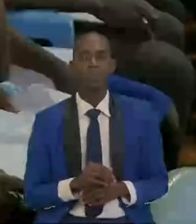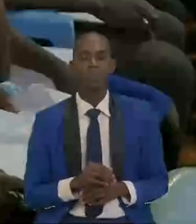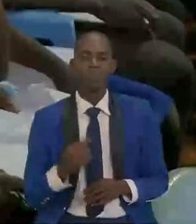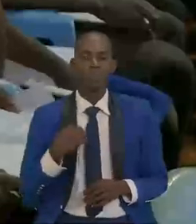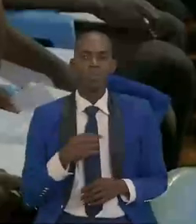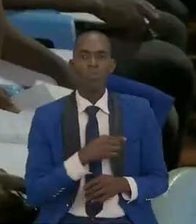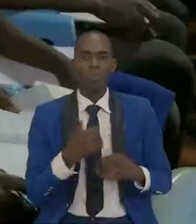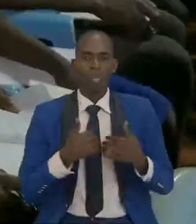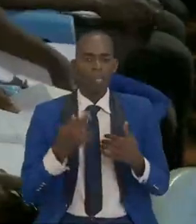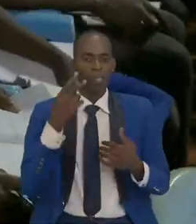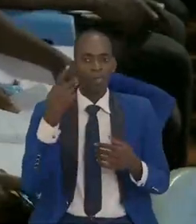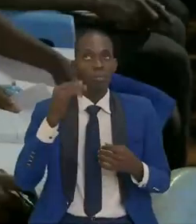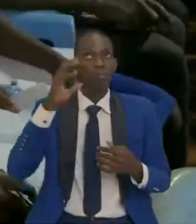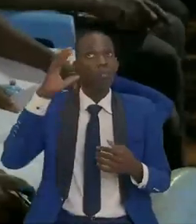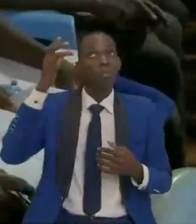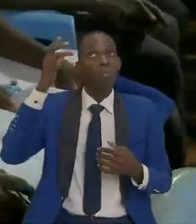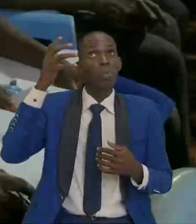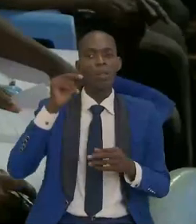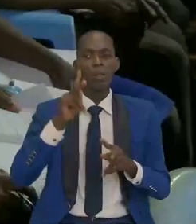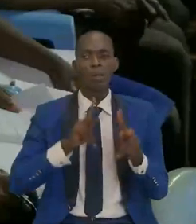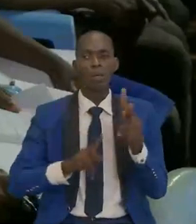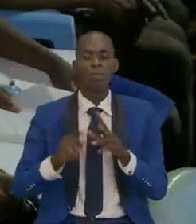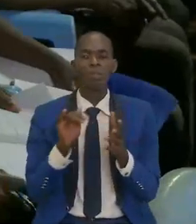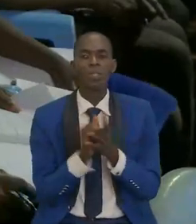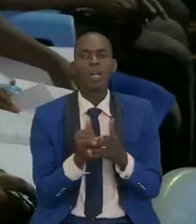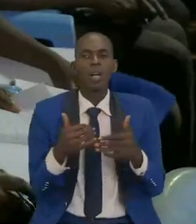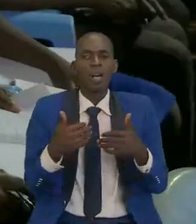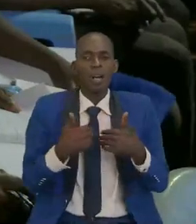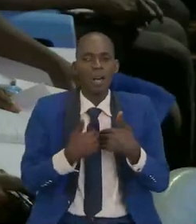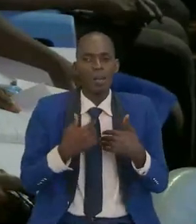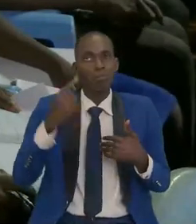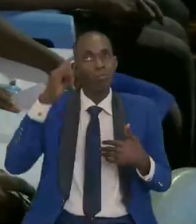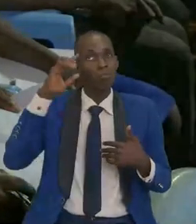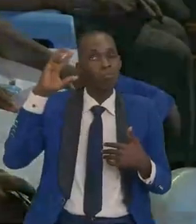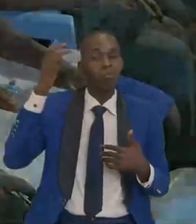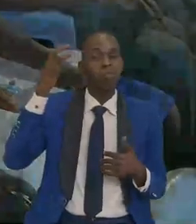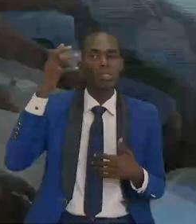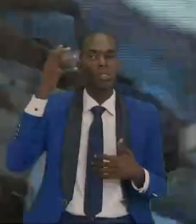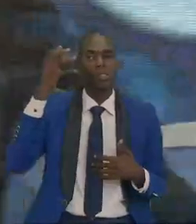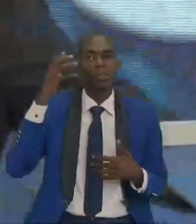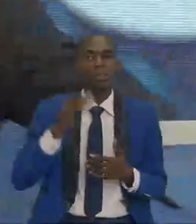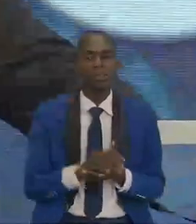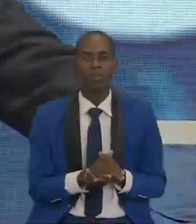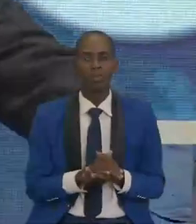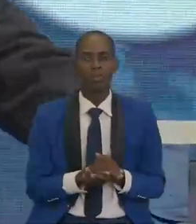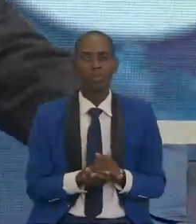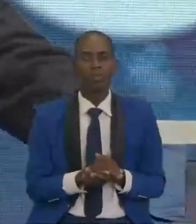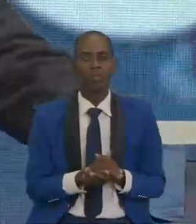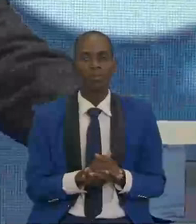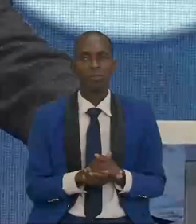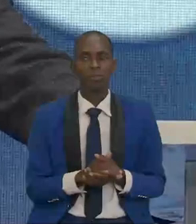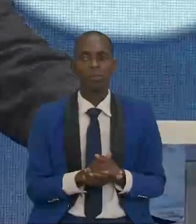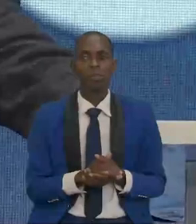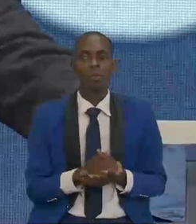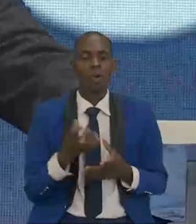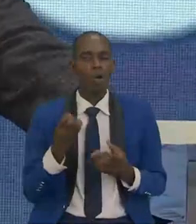qui reçoivent des enfants miracles. On a vu des lunatiques, des gens